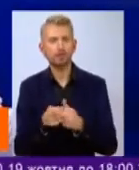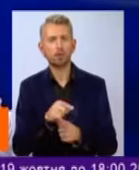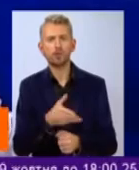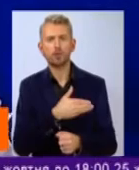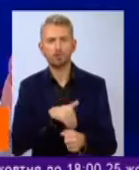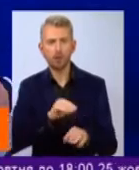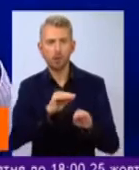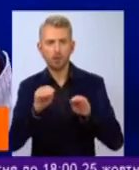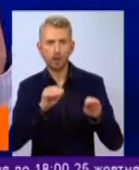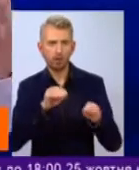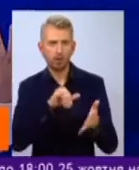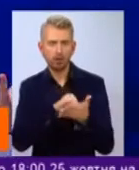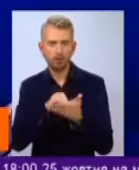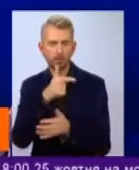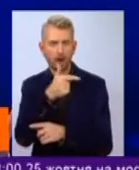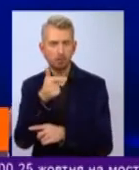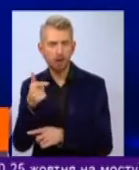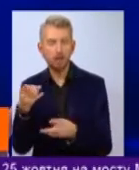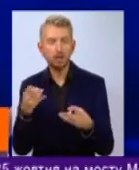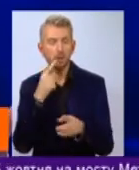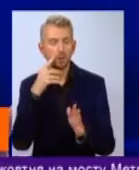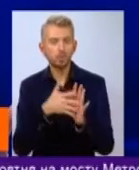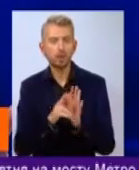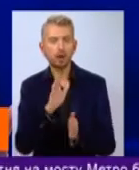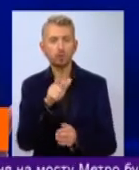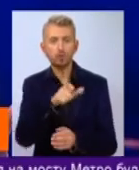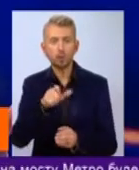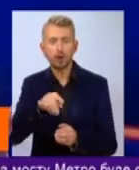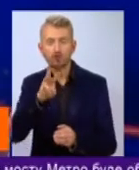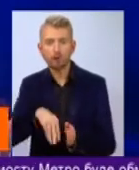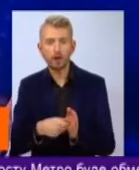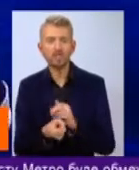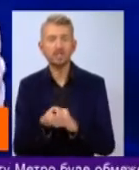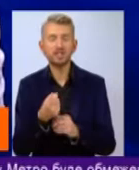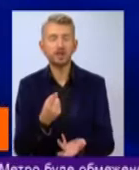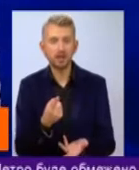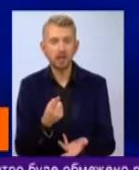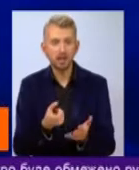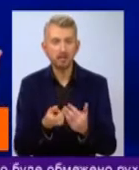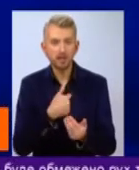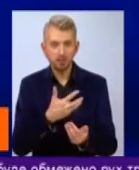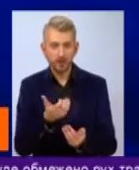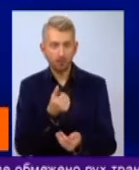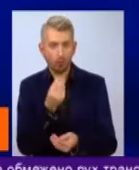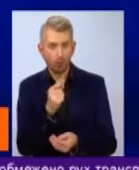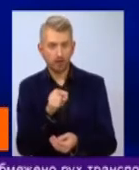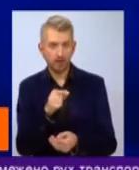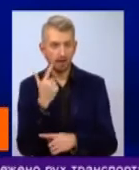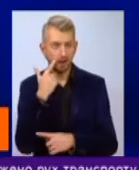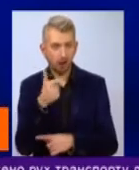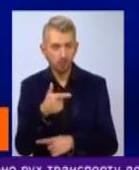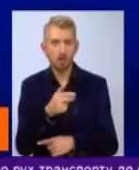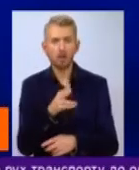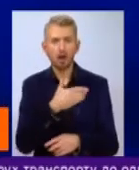розставимо камери, треба зрозуміти, як ми будемо людей штрафувати, звідки ми візьмемо кошти на ці камери, як ми